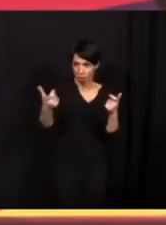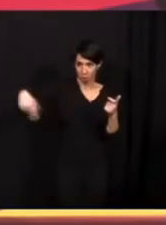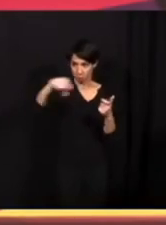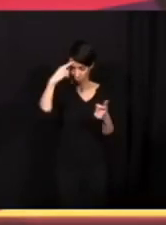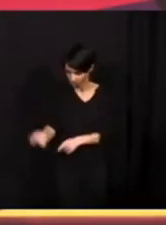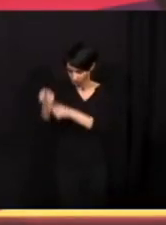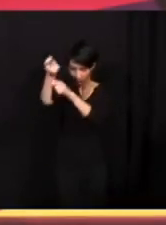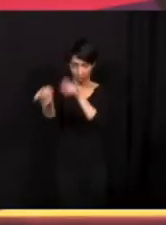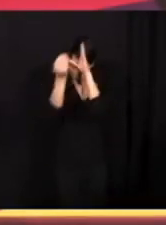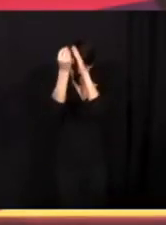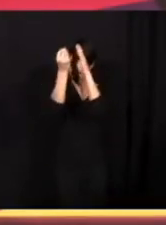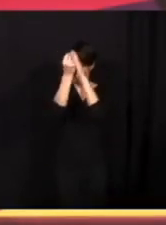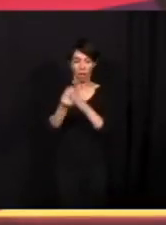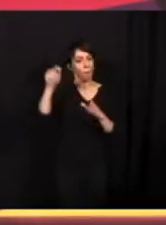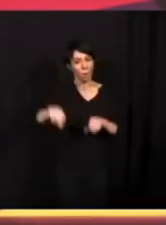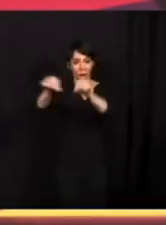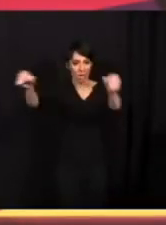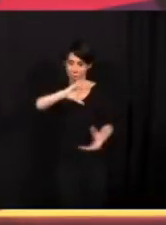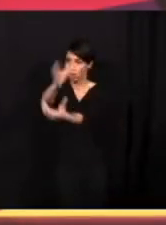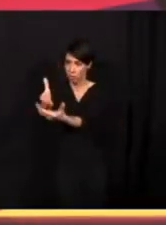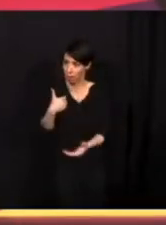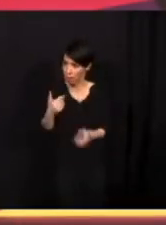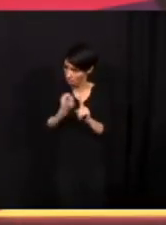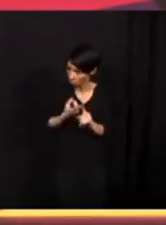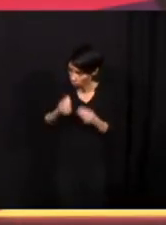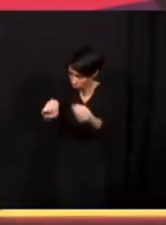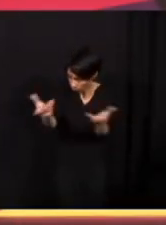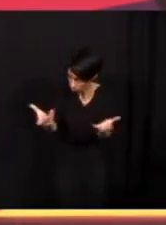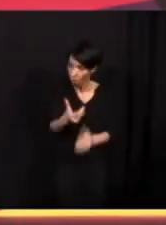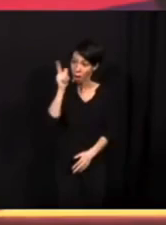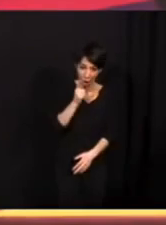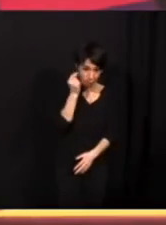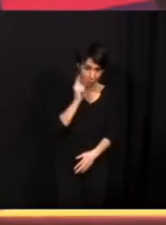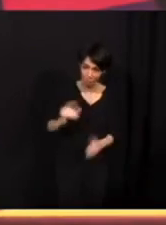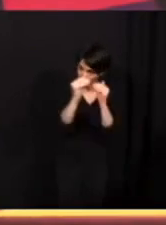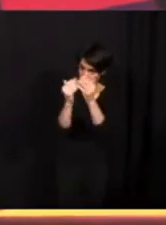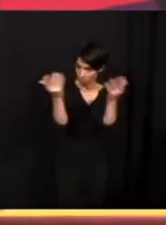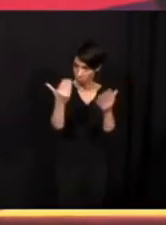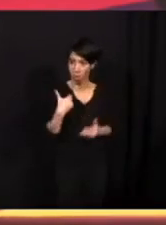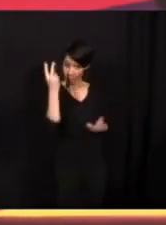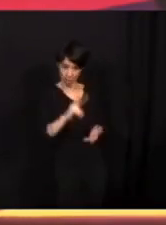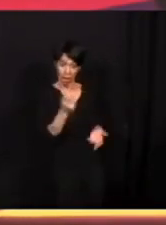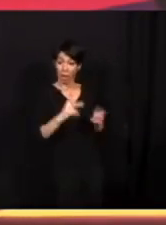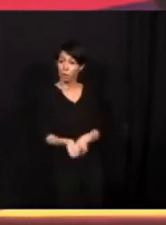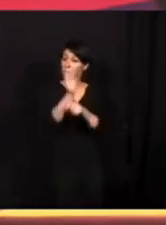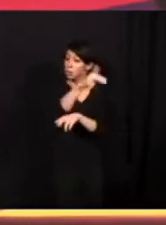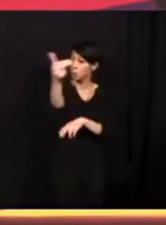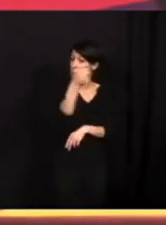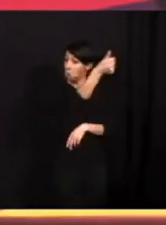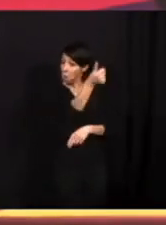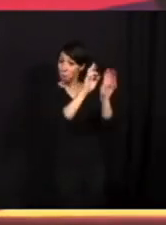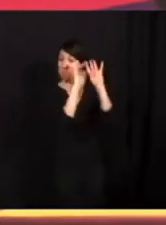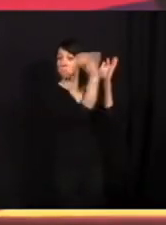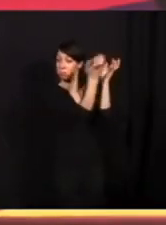l'égalité femmes-hommes. Nous ferons enfin appliquer les lois que l'éducation nationale ne respecte pas, faute de moyens et de volonté politique,